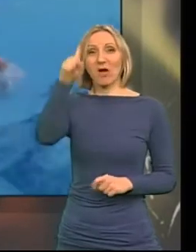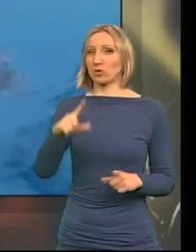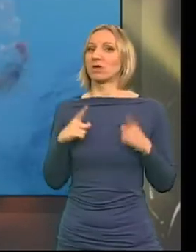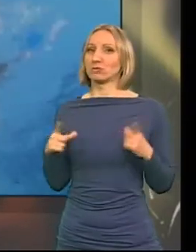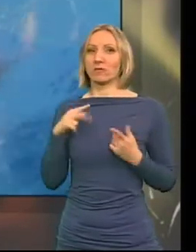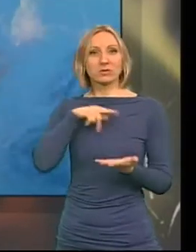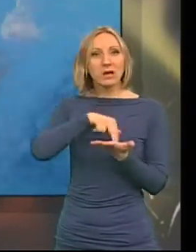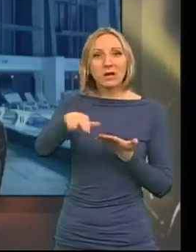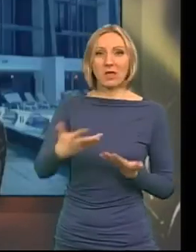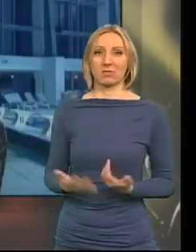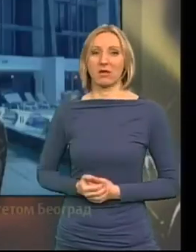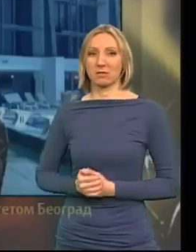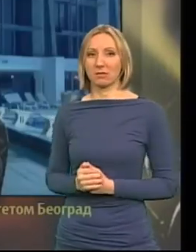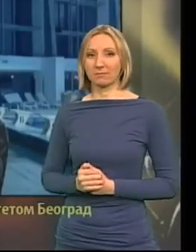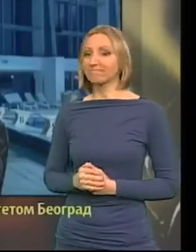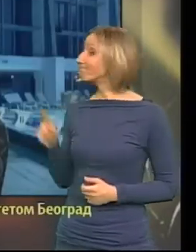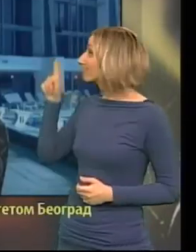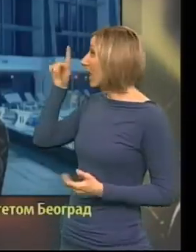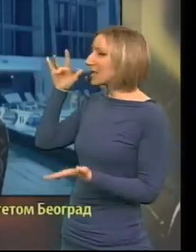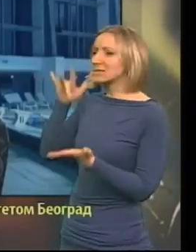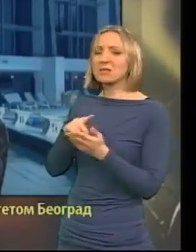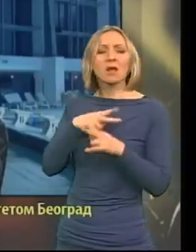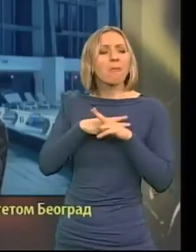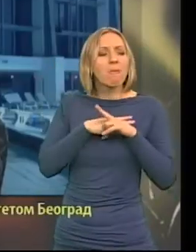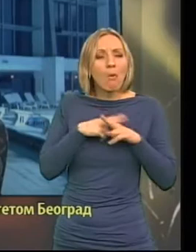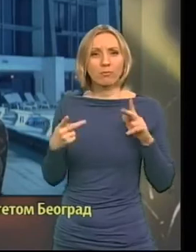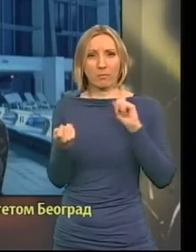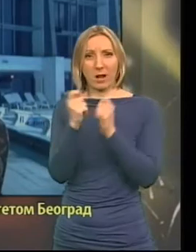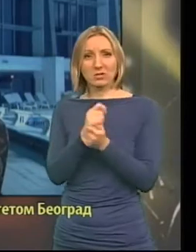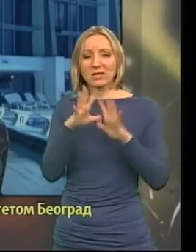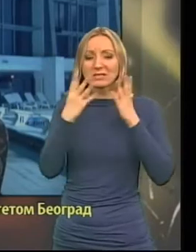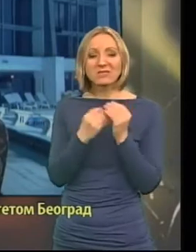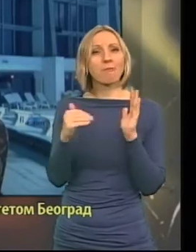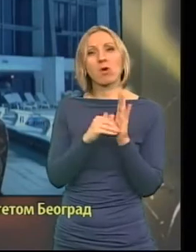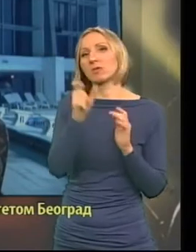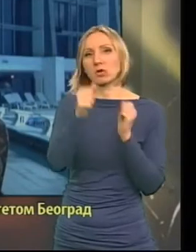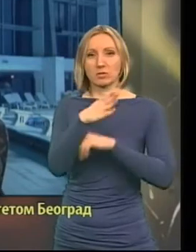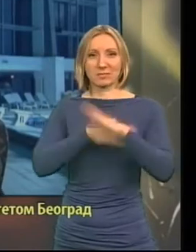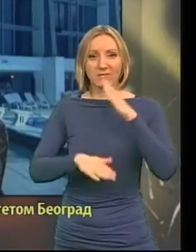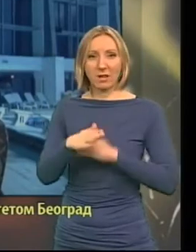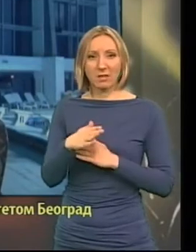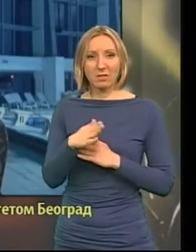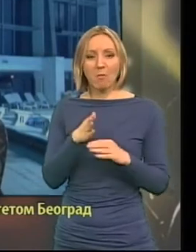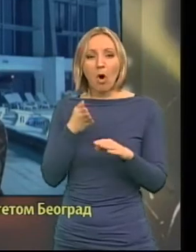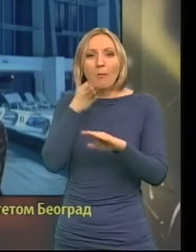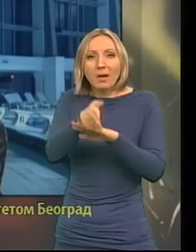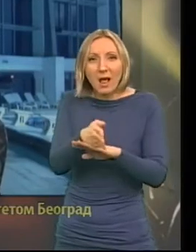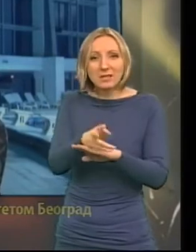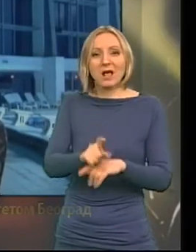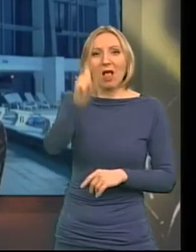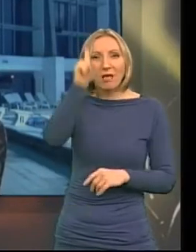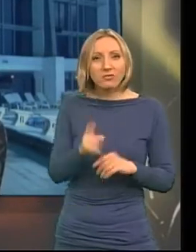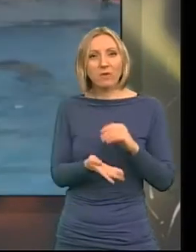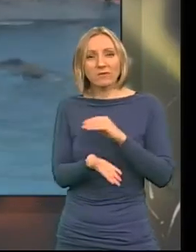za kretanje. Centar je u potpunosti prilagođen svim potrebama osoba sa invaliditetom, od prilaza preko liftova za ulazak i